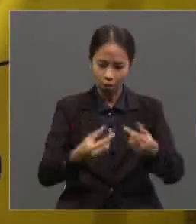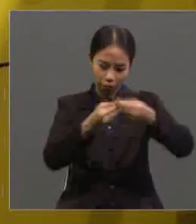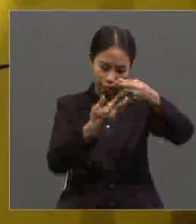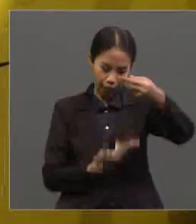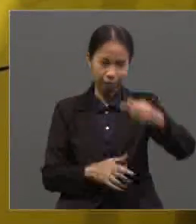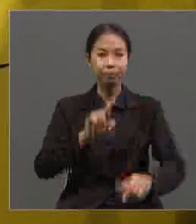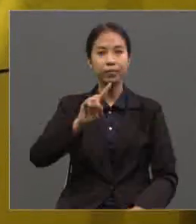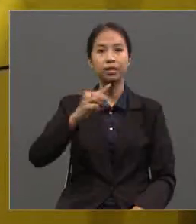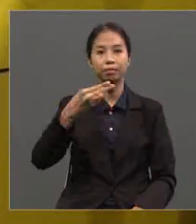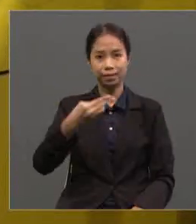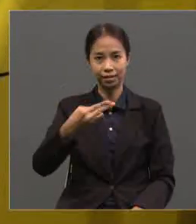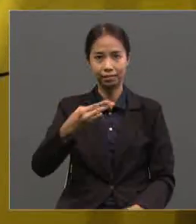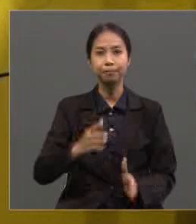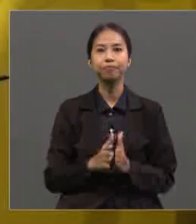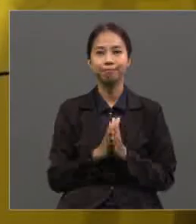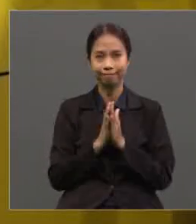การครับ